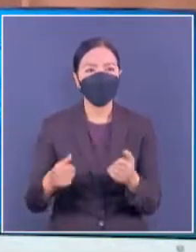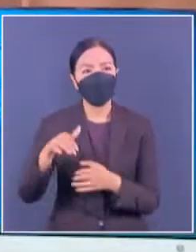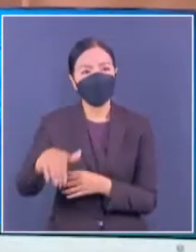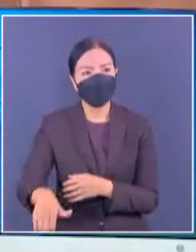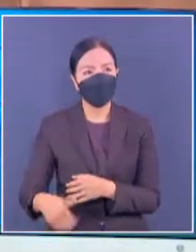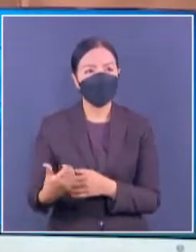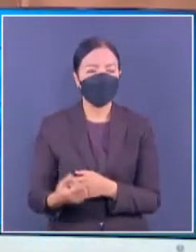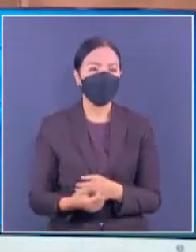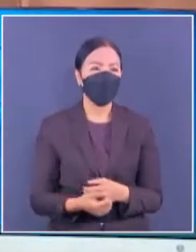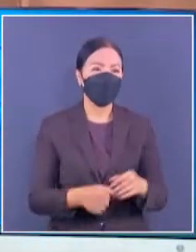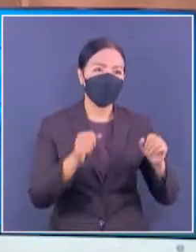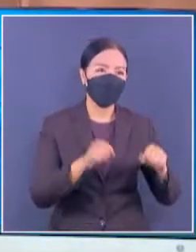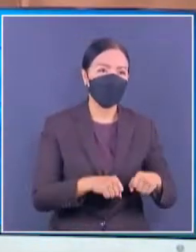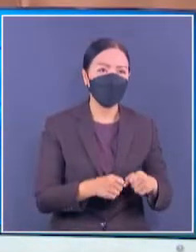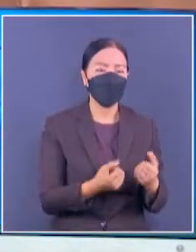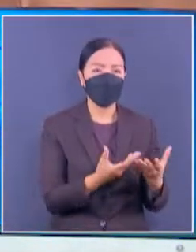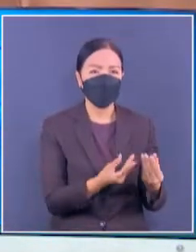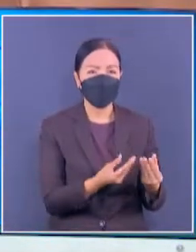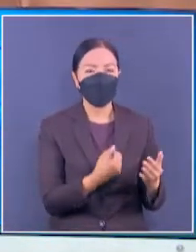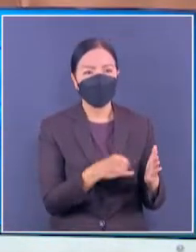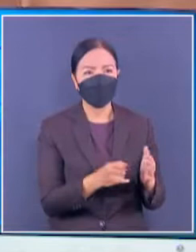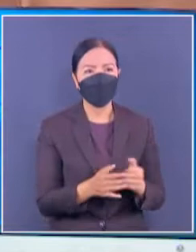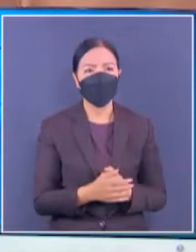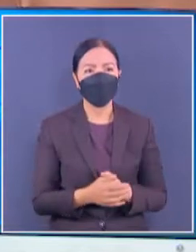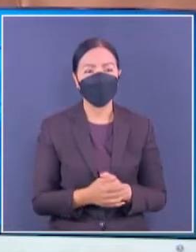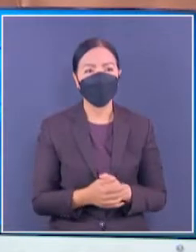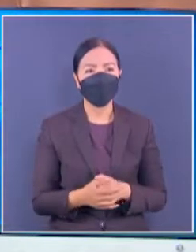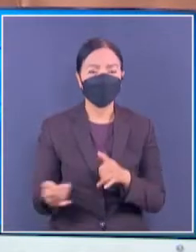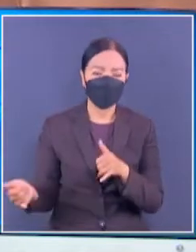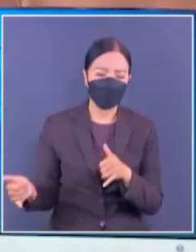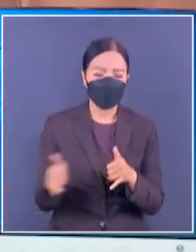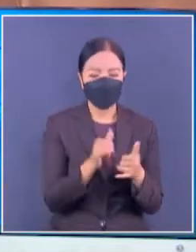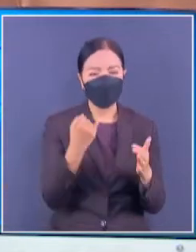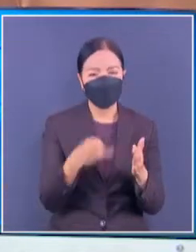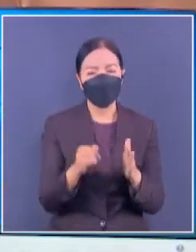ติของหมู่บ้านก็เรื่องนึงแต่เรื่องทำร้ายร่างกายเนี่ยทำไม่ได้อยู่แล้วนะ ไม่ได้อยู่แล้วผิดกฎหมาย ผิดกฎหมายเลยเนาะ